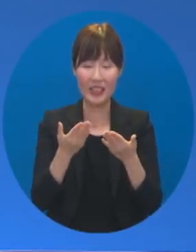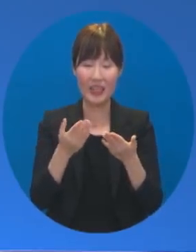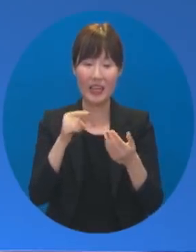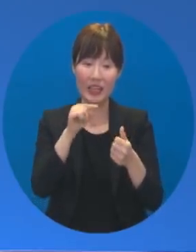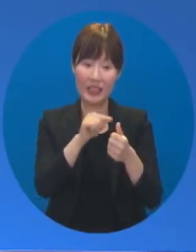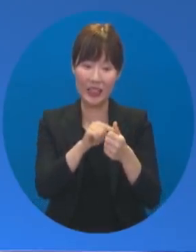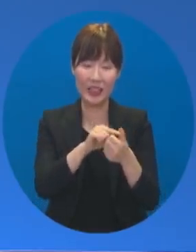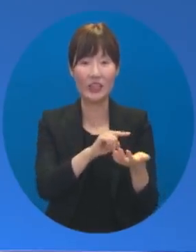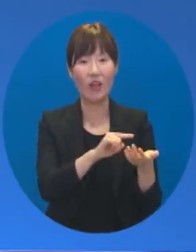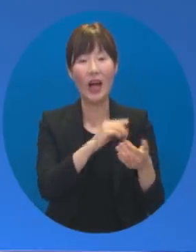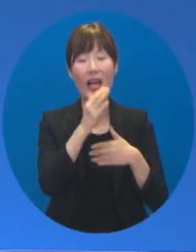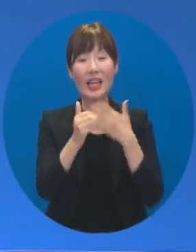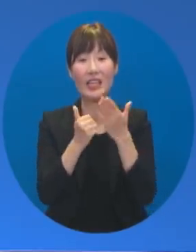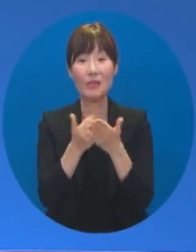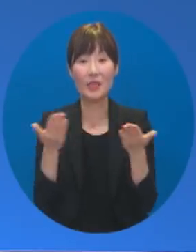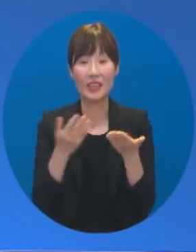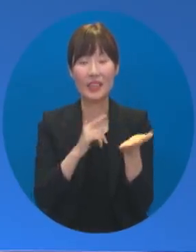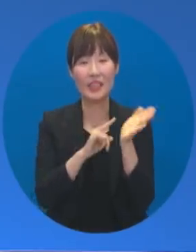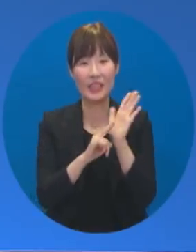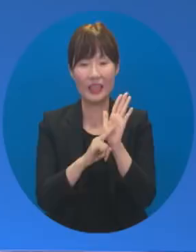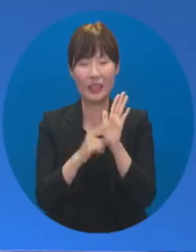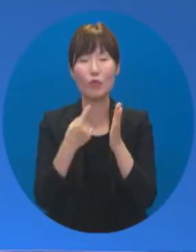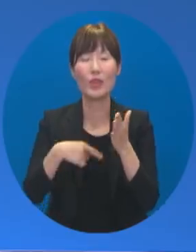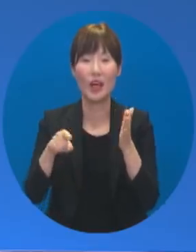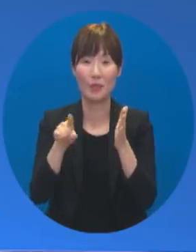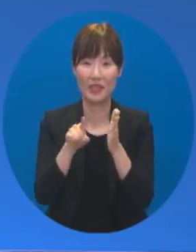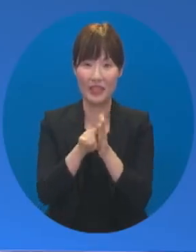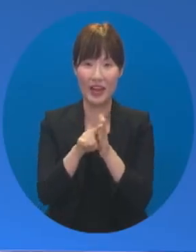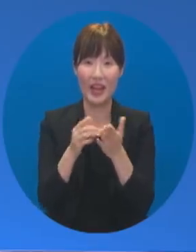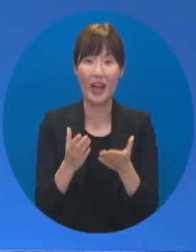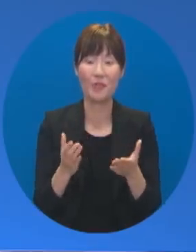나타내고자 하심이라. 아멘.